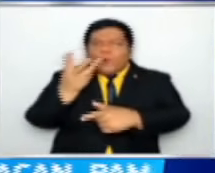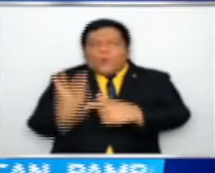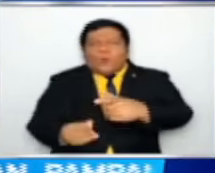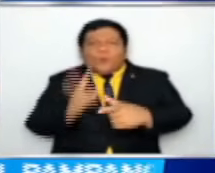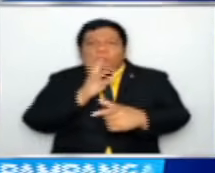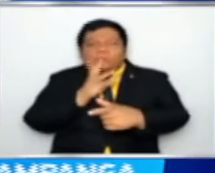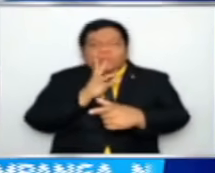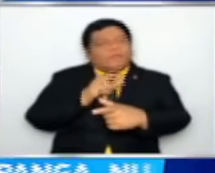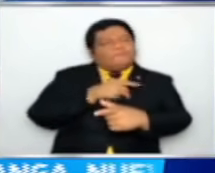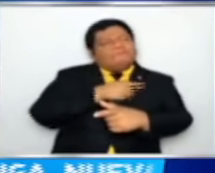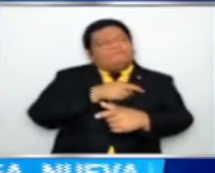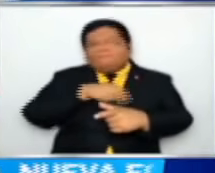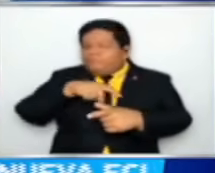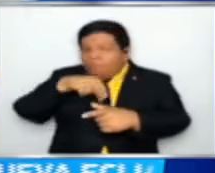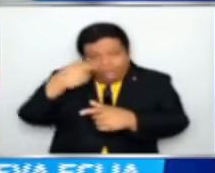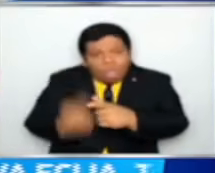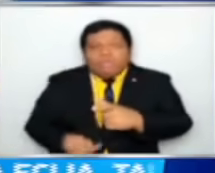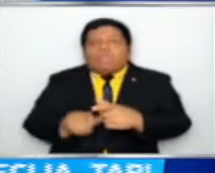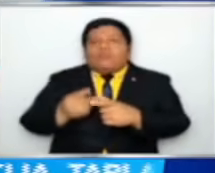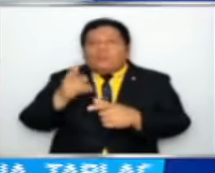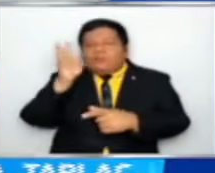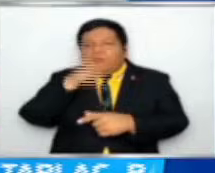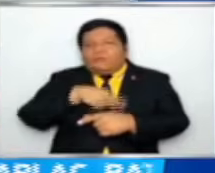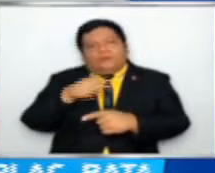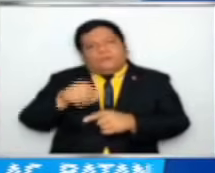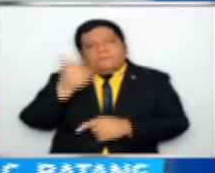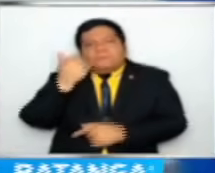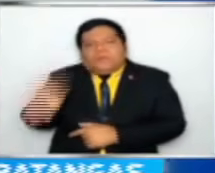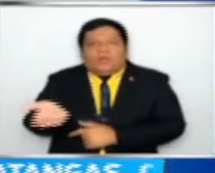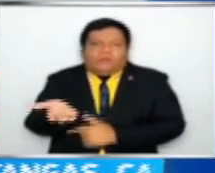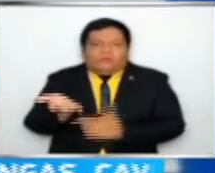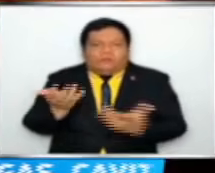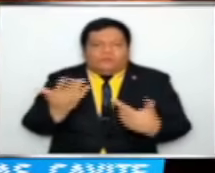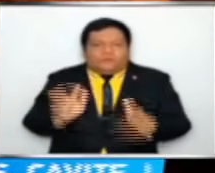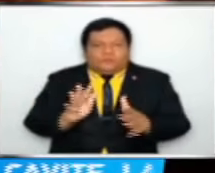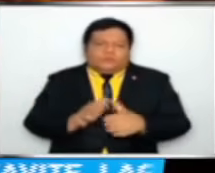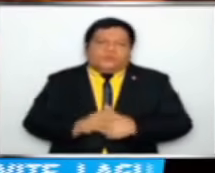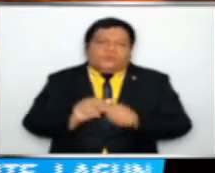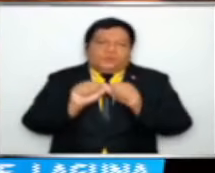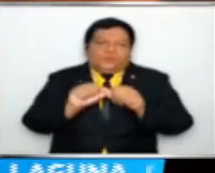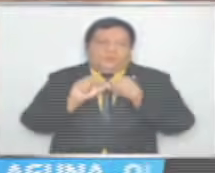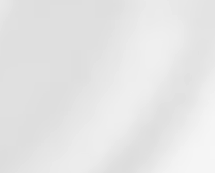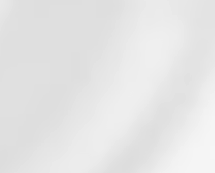Dead on arrival sa ospital ang biktima. Patuloy ang imbestigasyon sa insidente.